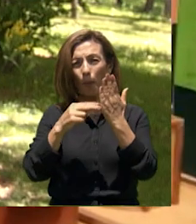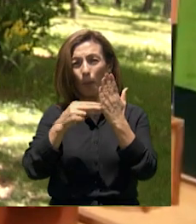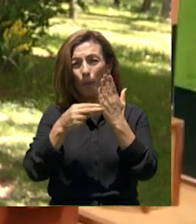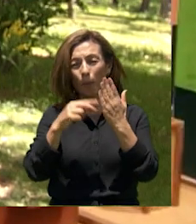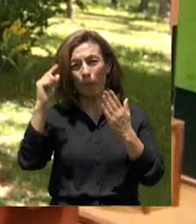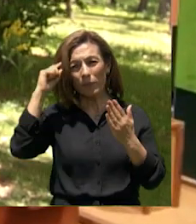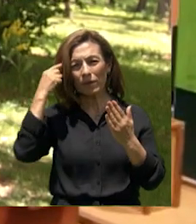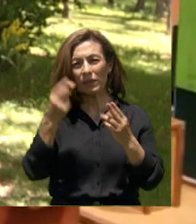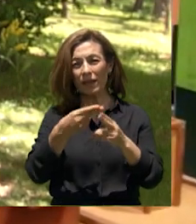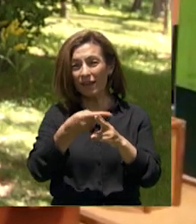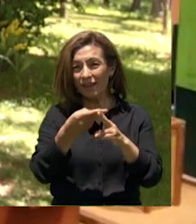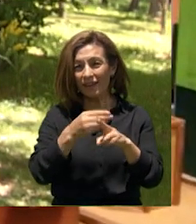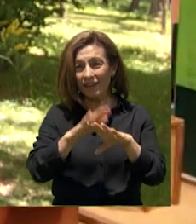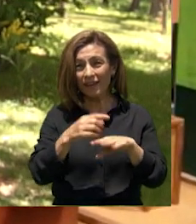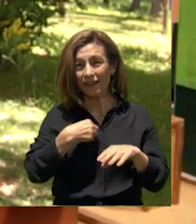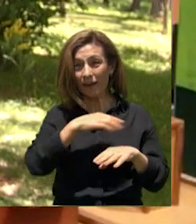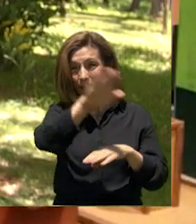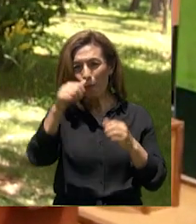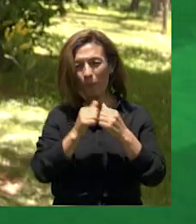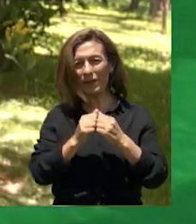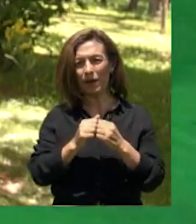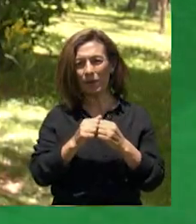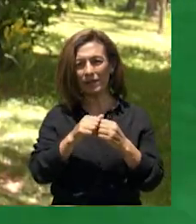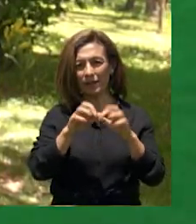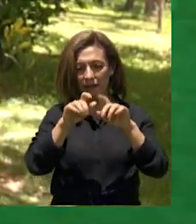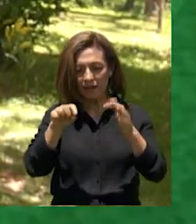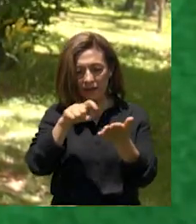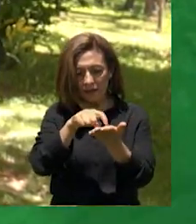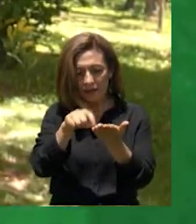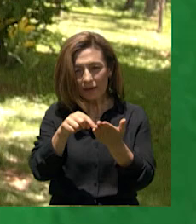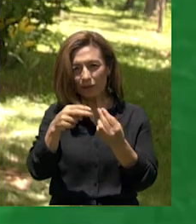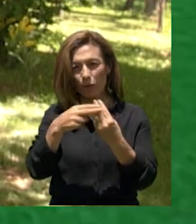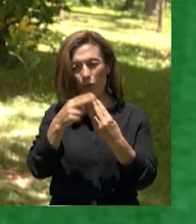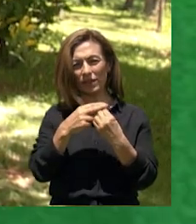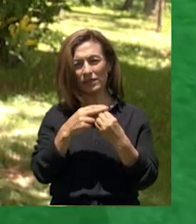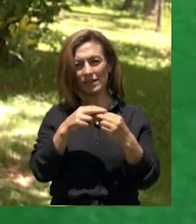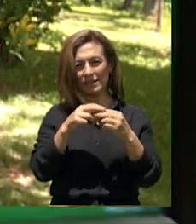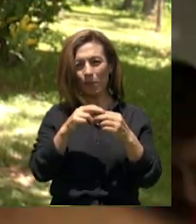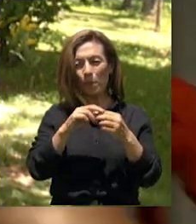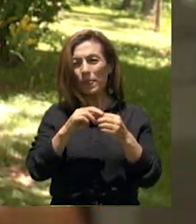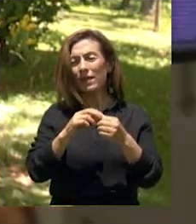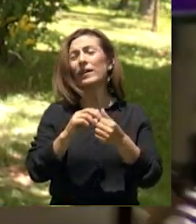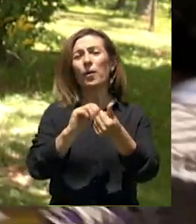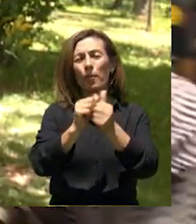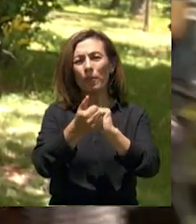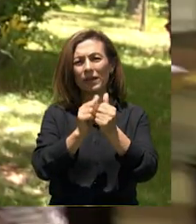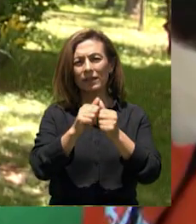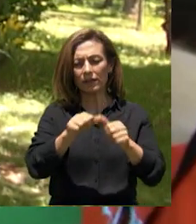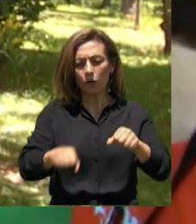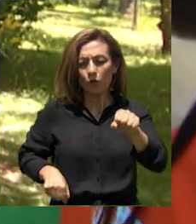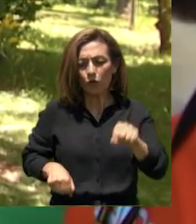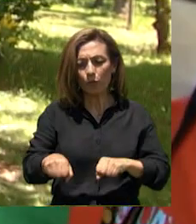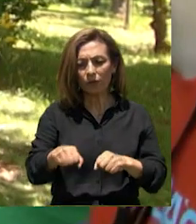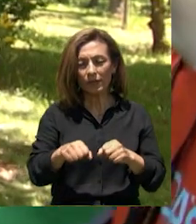sizlerle deneyler yapacağız kodlama öğreneceğiz makinelerin ve robotların programları